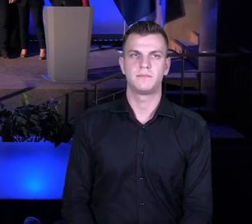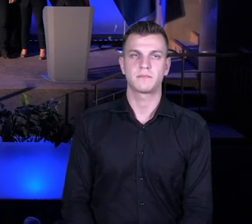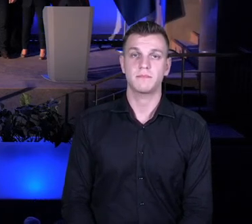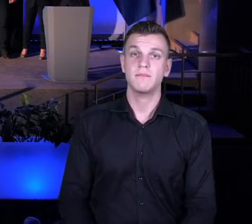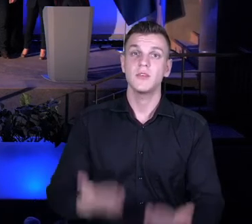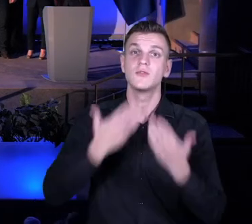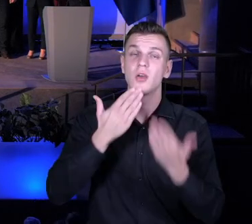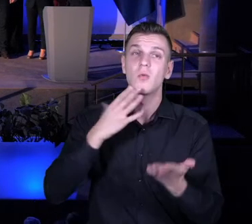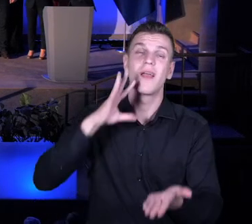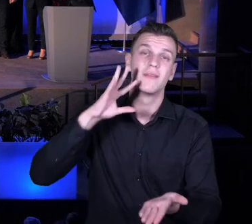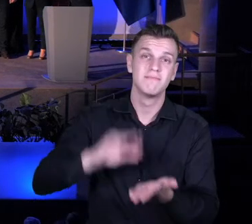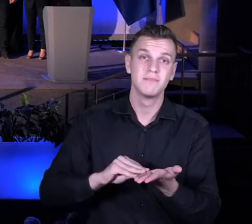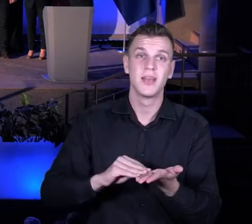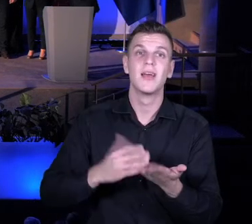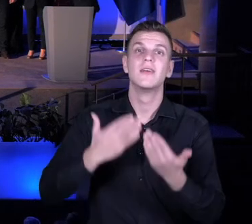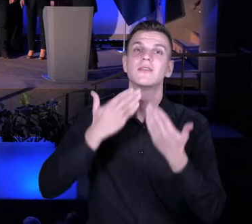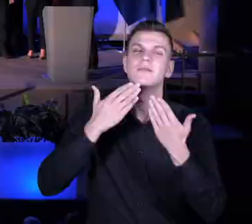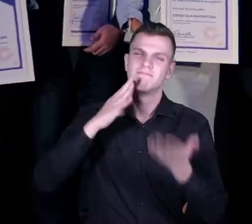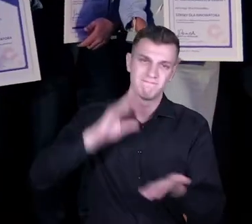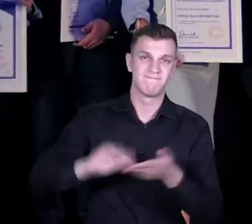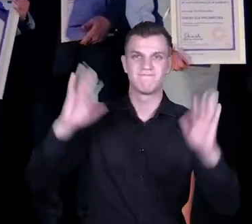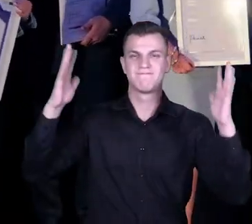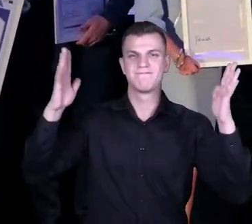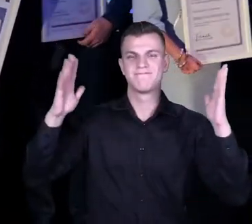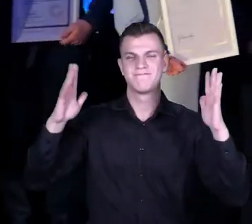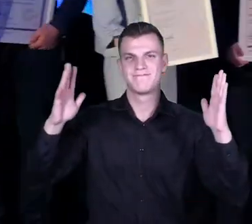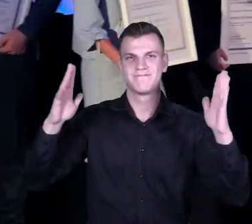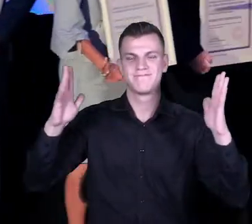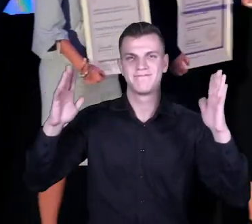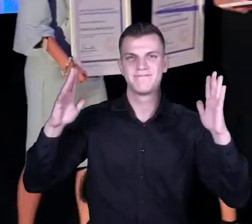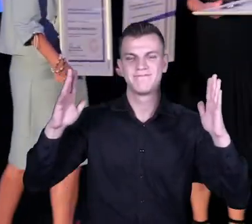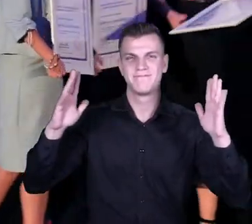Dziękuję państwu raz jeszcze. Raz jeszcze brawa. Brawa dla was. Dziękuję.